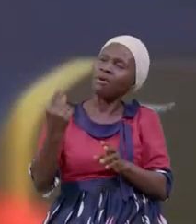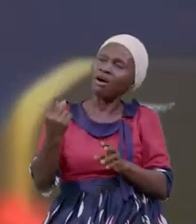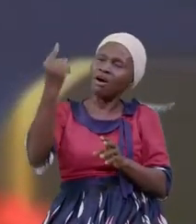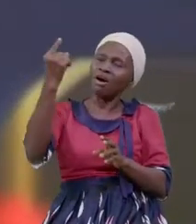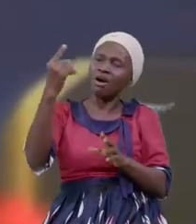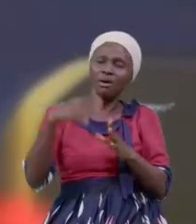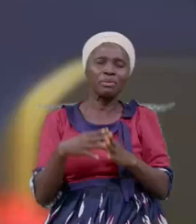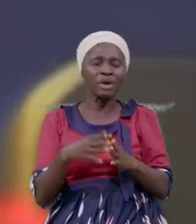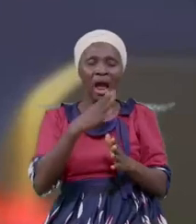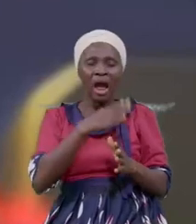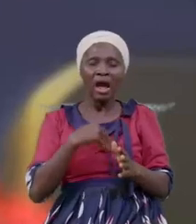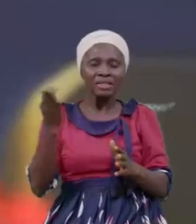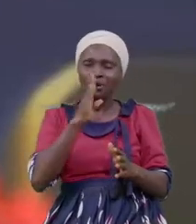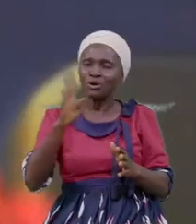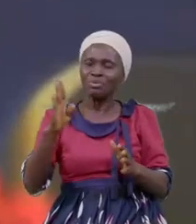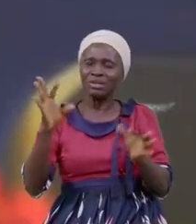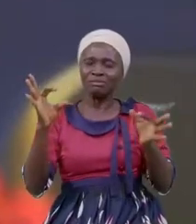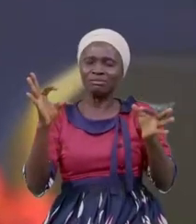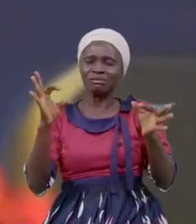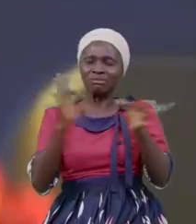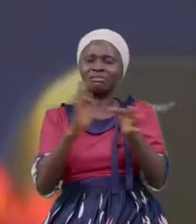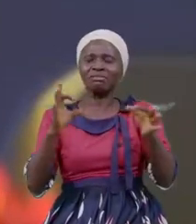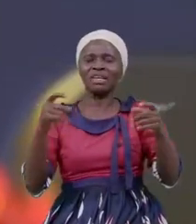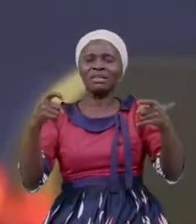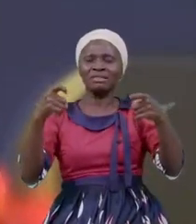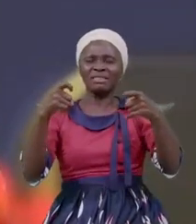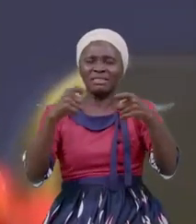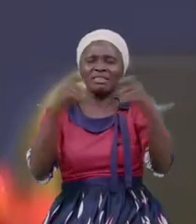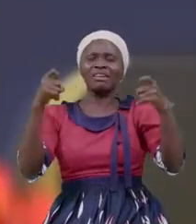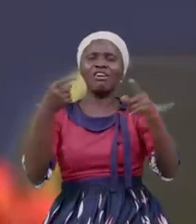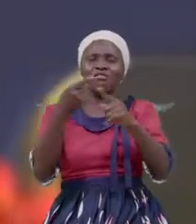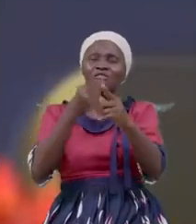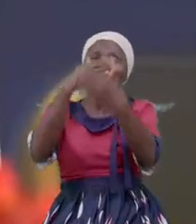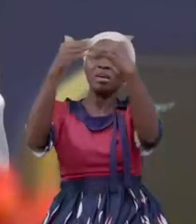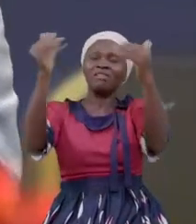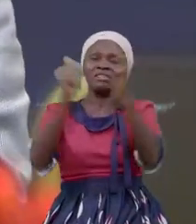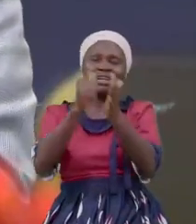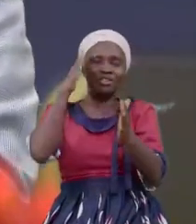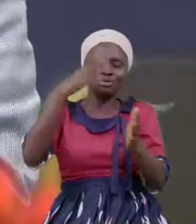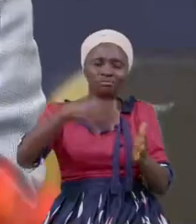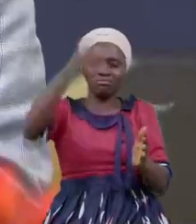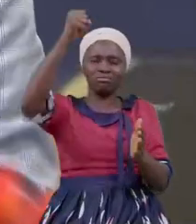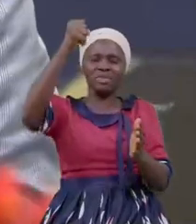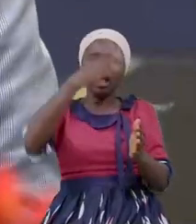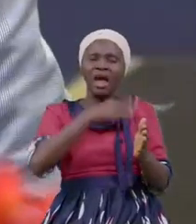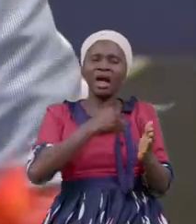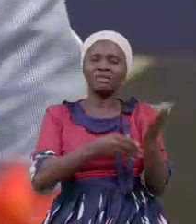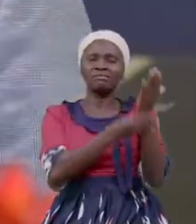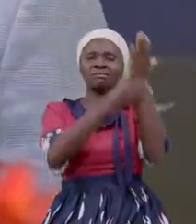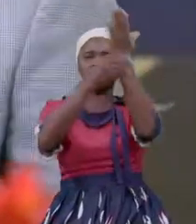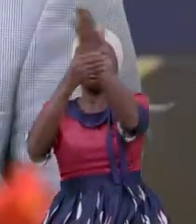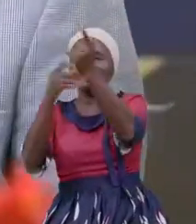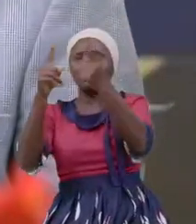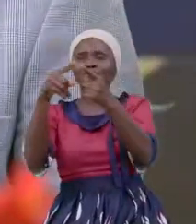qui est l'iment du ciel qui va nous les attirer et les amener au